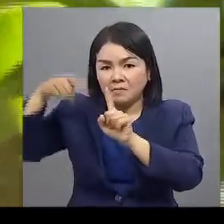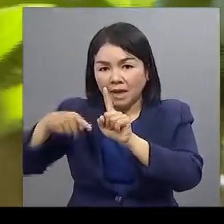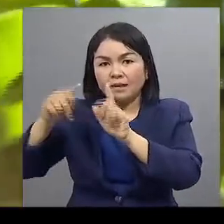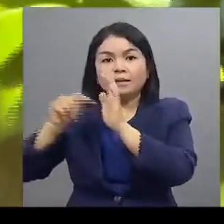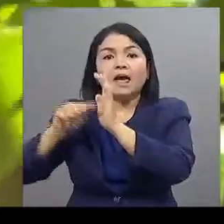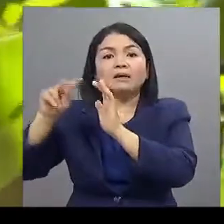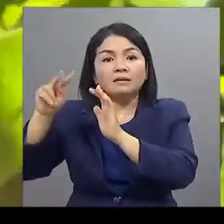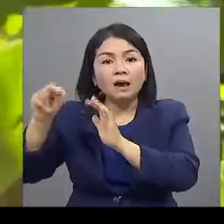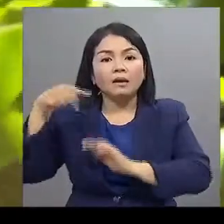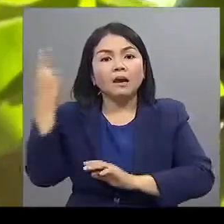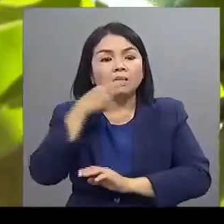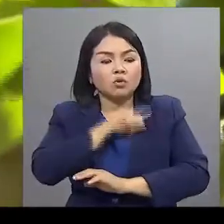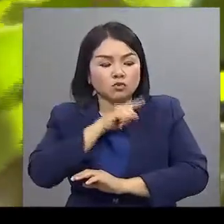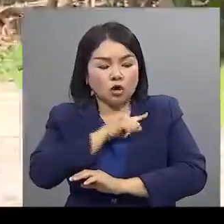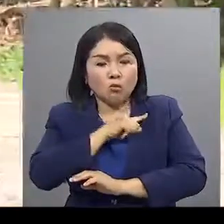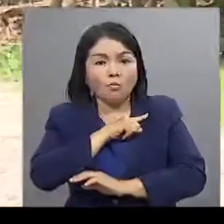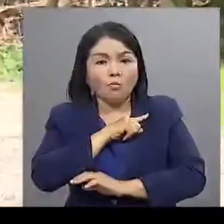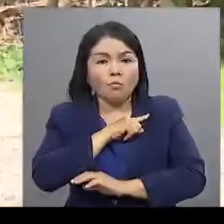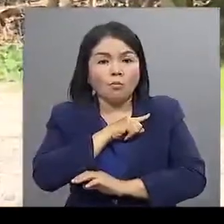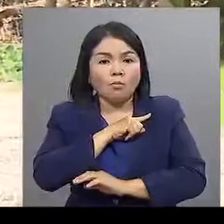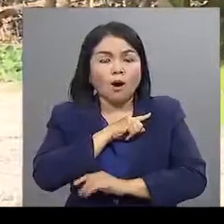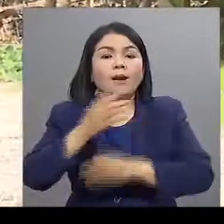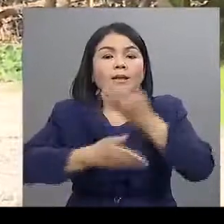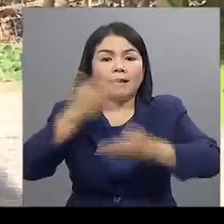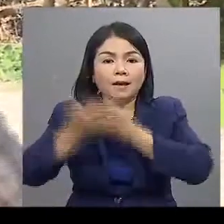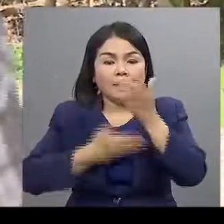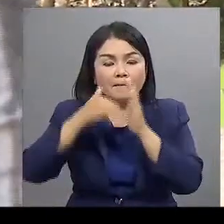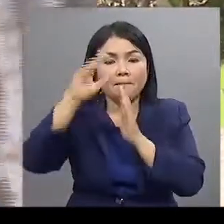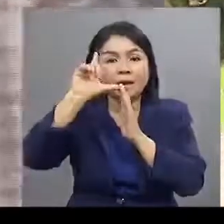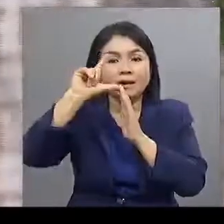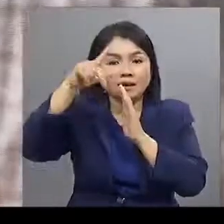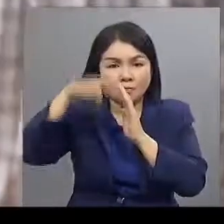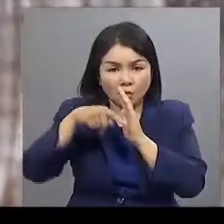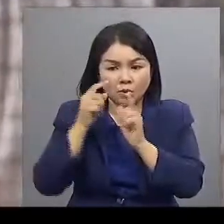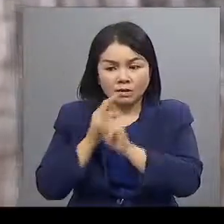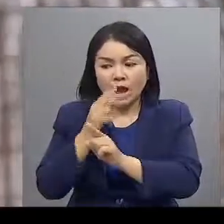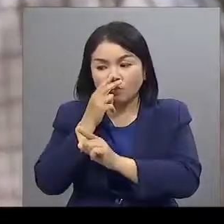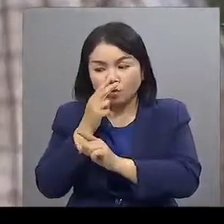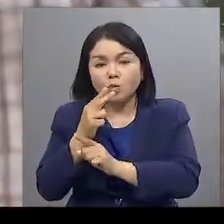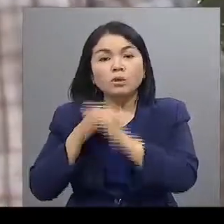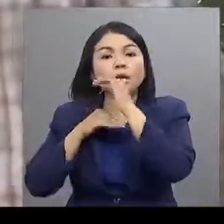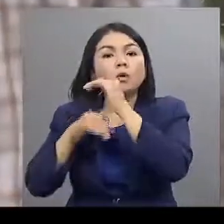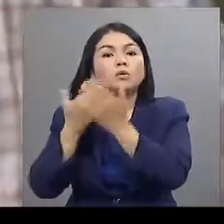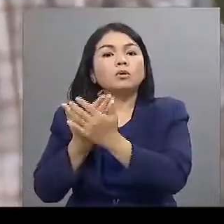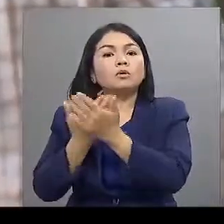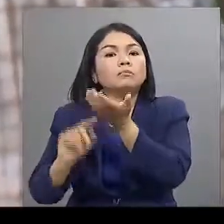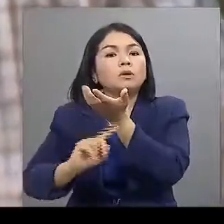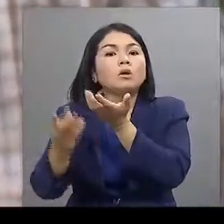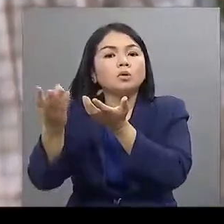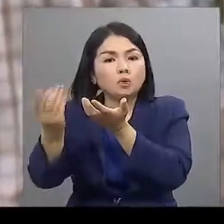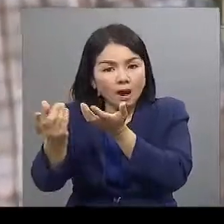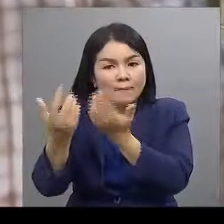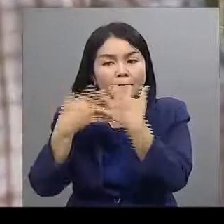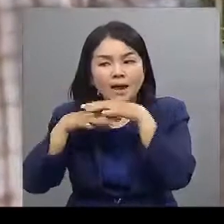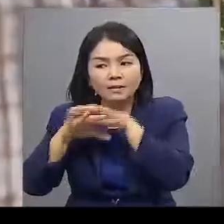ข้องโดยเฉพาะพาณิชย์จังหวัดลำพูนกำลังติดตามสถานการณ์เรื่องราคาพร้อมประสานเพื่อระบายผลผลิตออกนอกพื้น